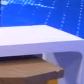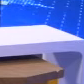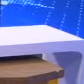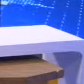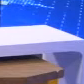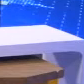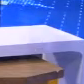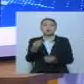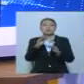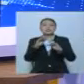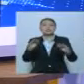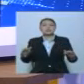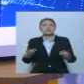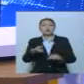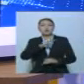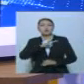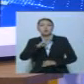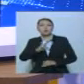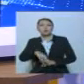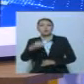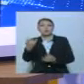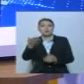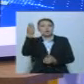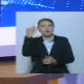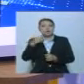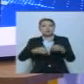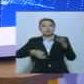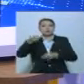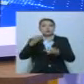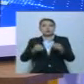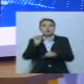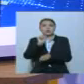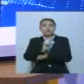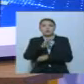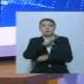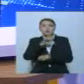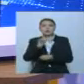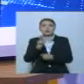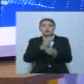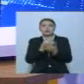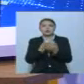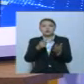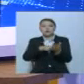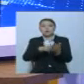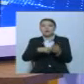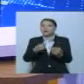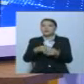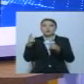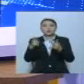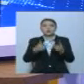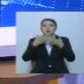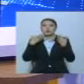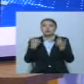Ақтауда балалардың өліміне себепші болған тұрғынға қатысты іс тоқтап қалды. Өйткені сараптама қорытындысы әлі дайын емес. Ал